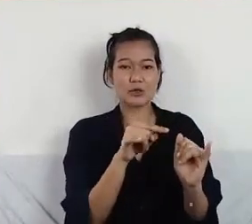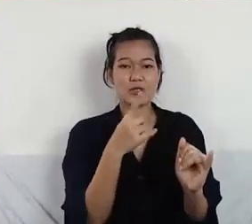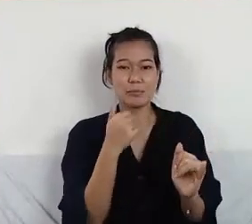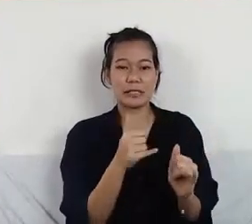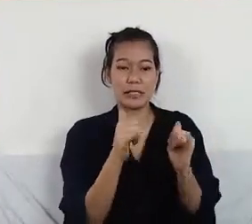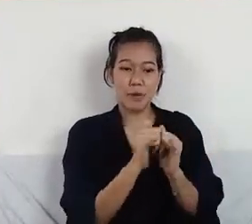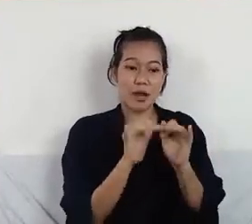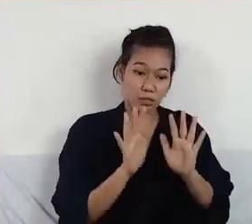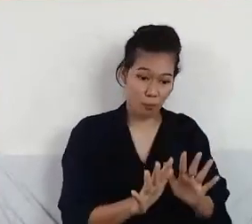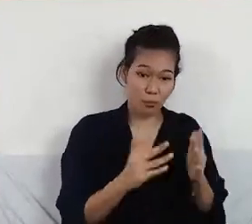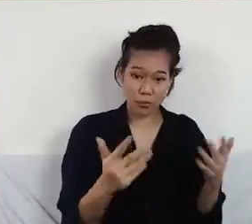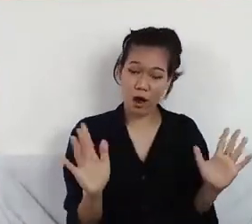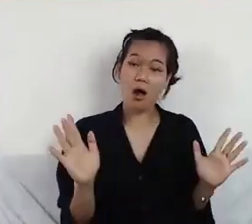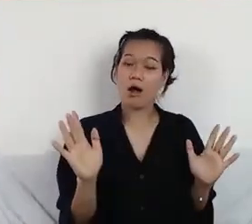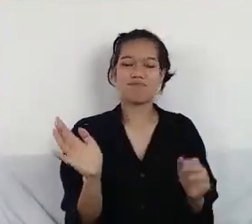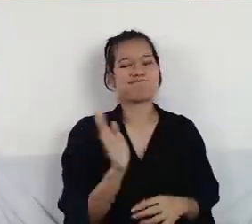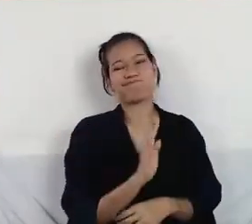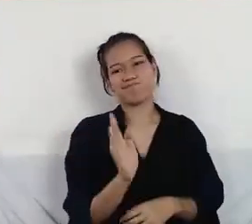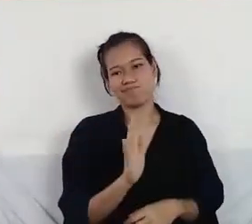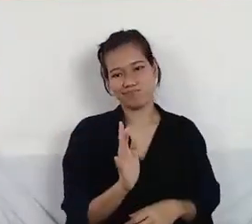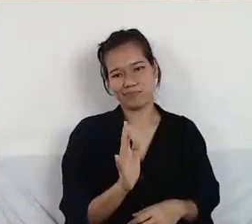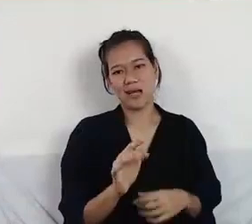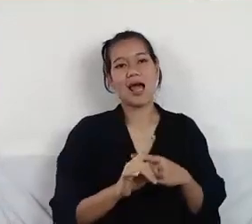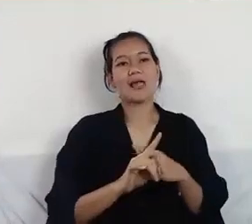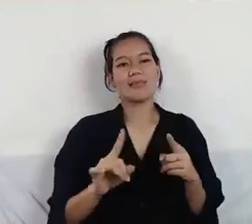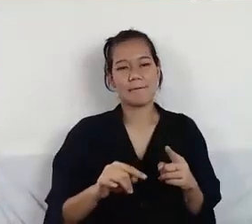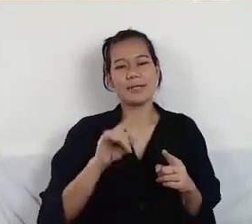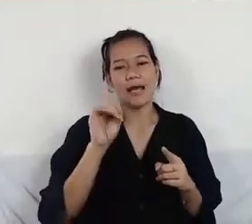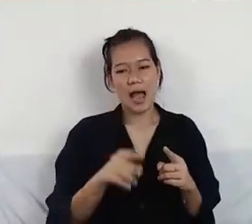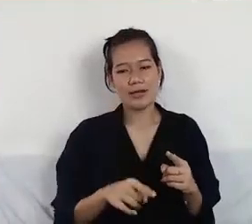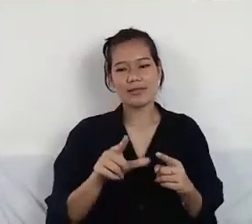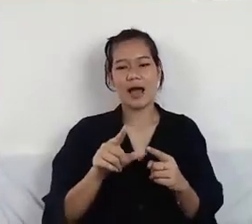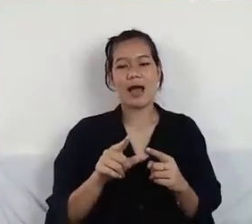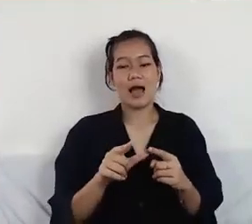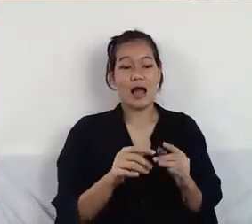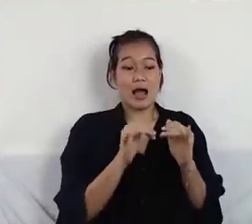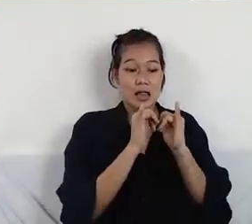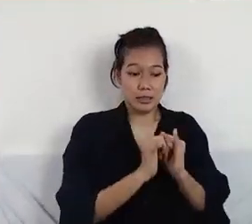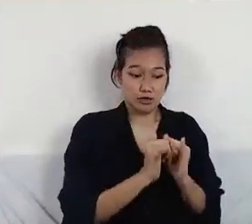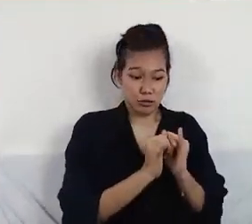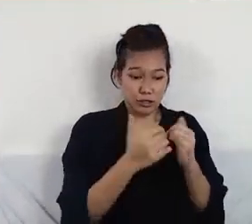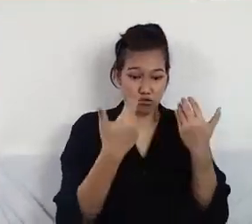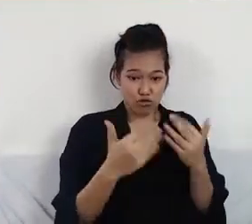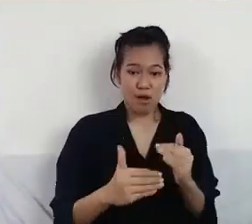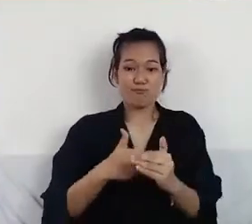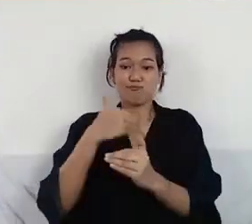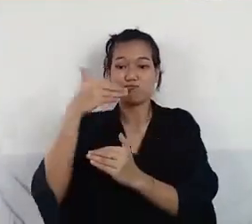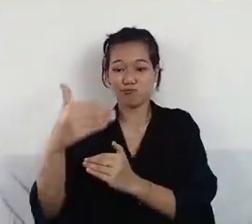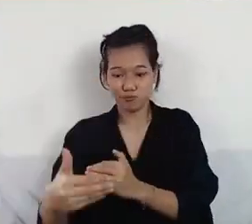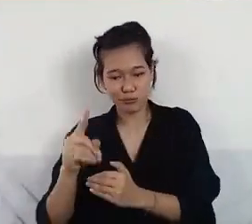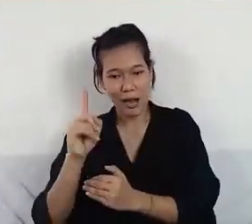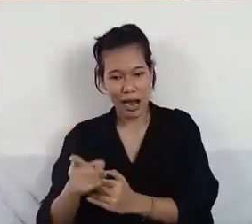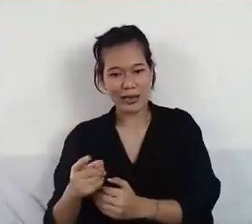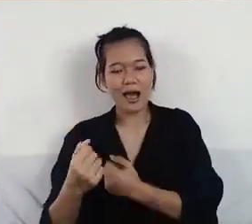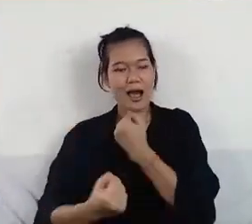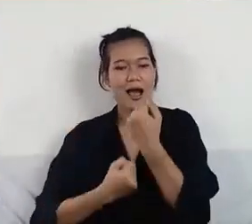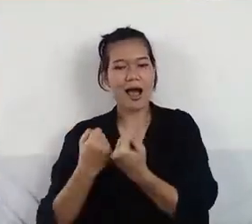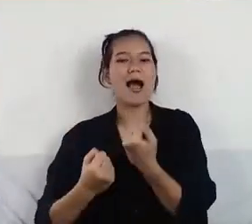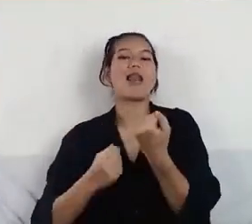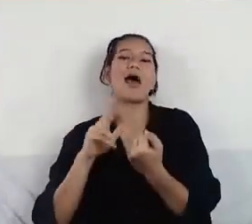di sini. Ada liturgi after liturgi. Ada